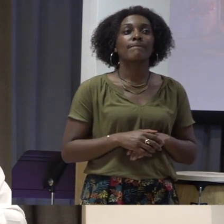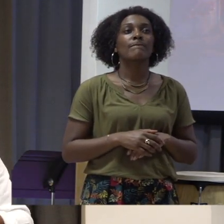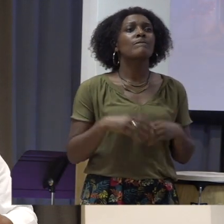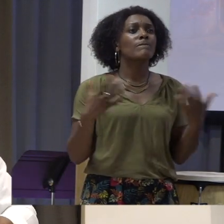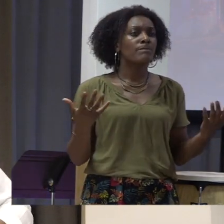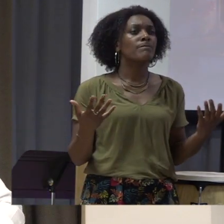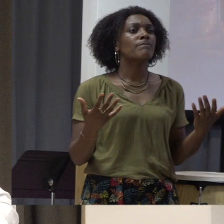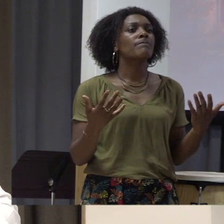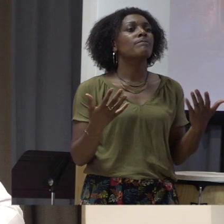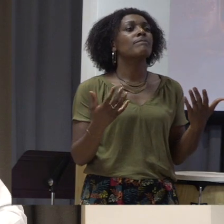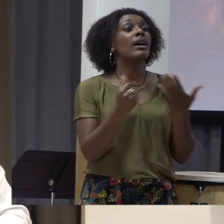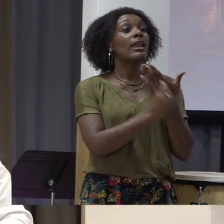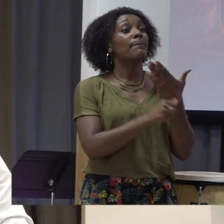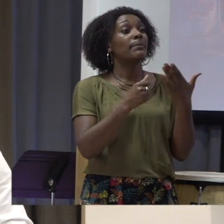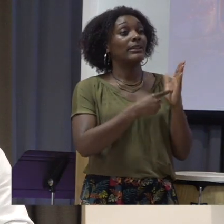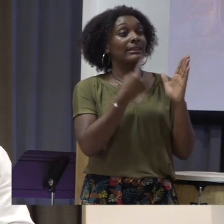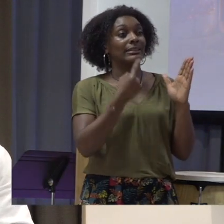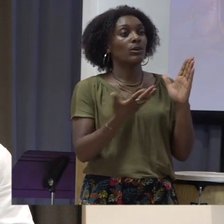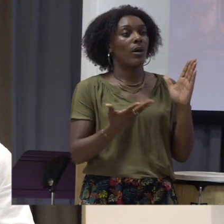la Bible dit,